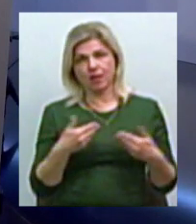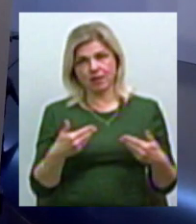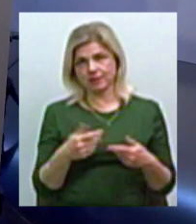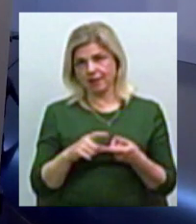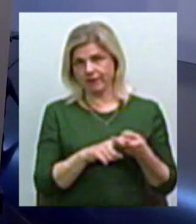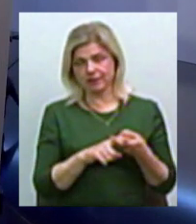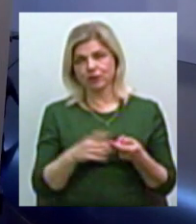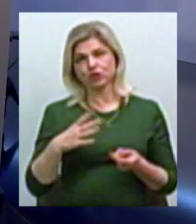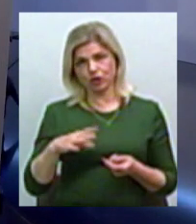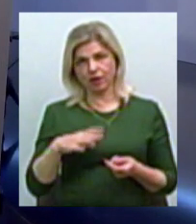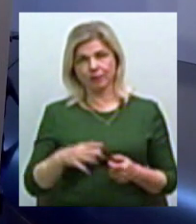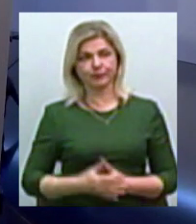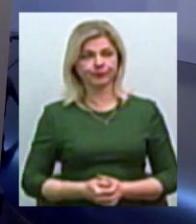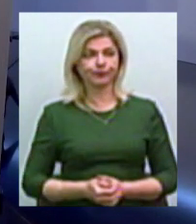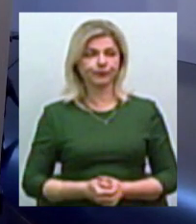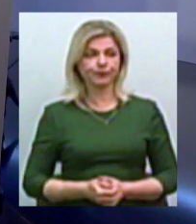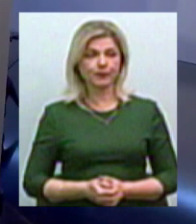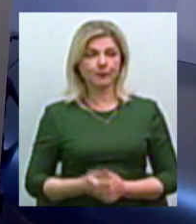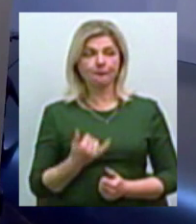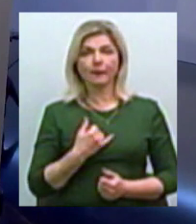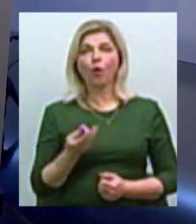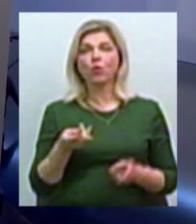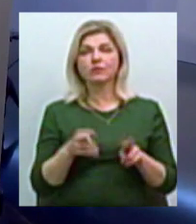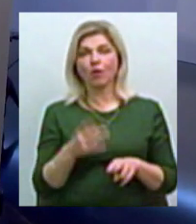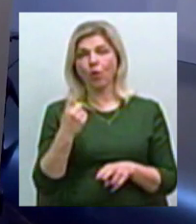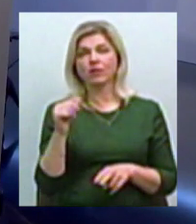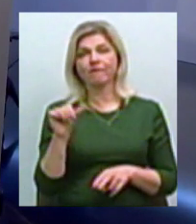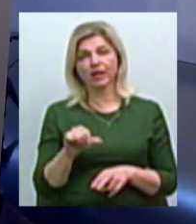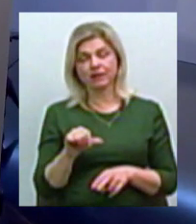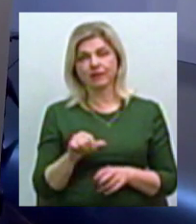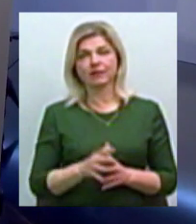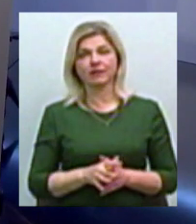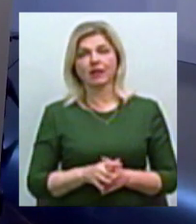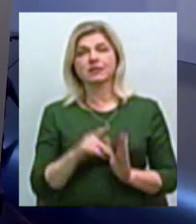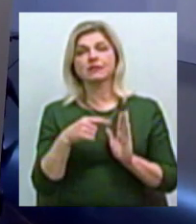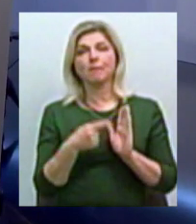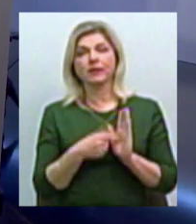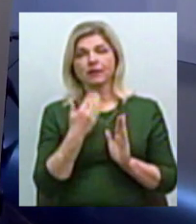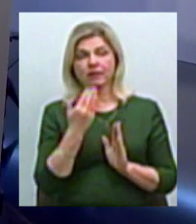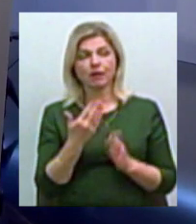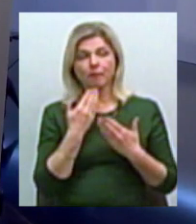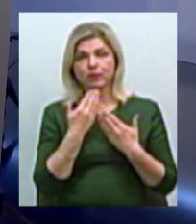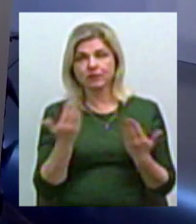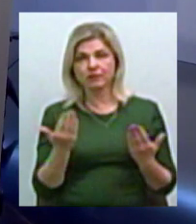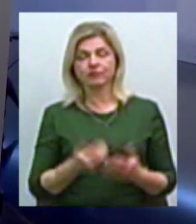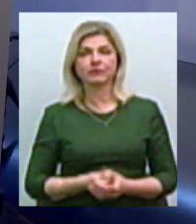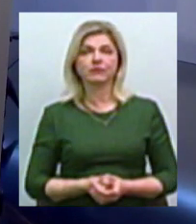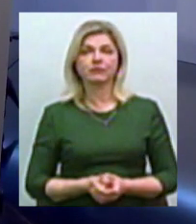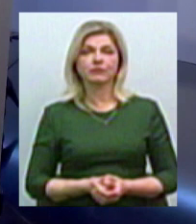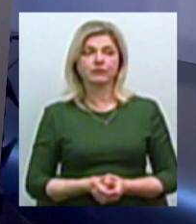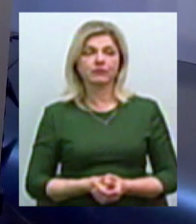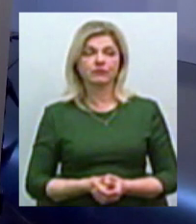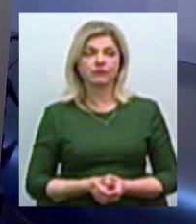чекаємо. Окей, в нас залишається буквально одна хвилина. Запитання, останнє вже запитання. Тож,